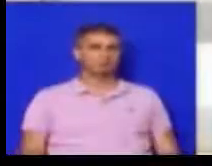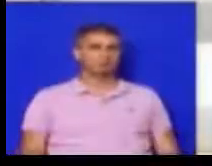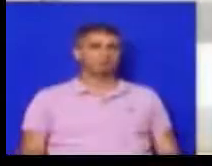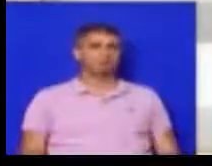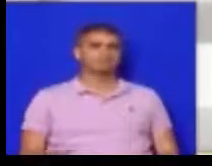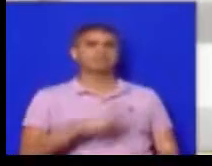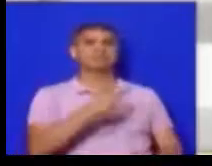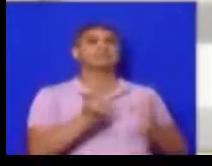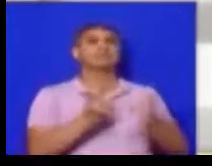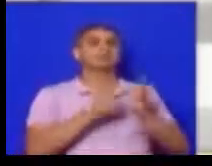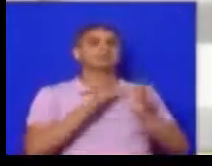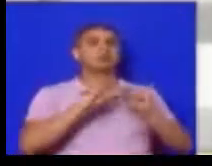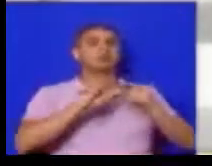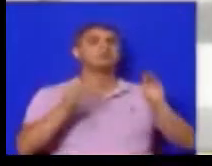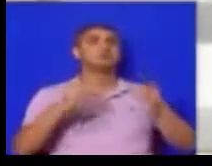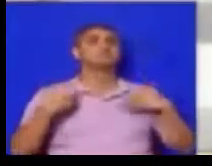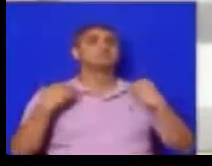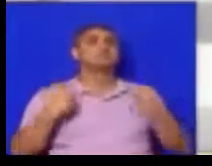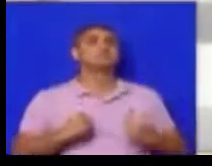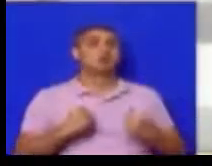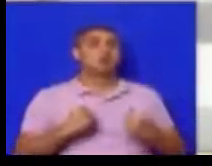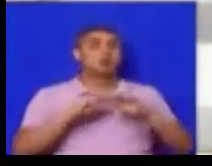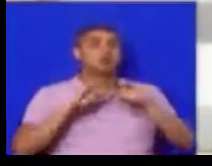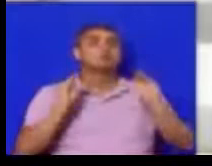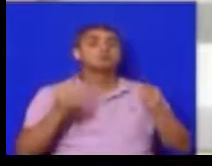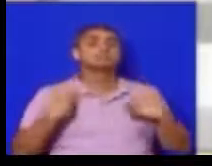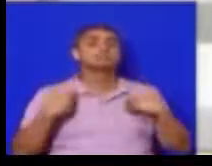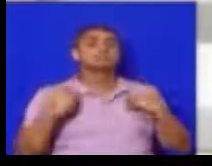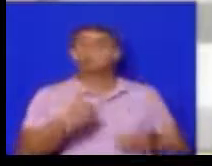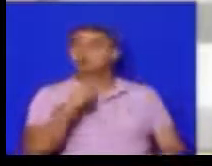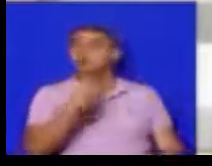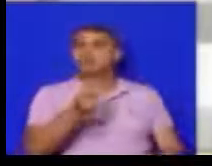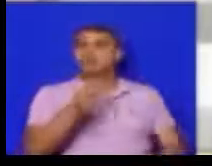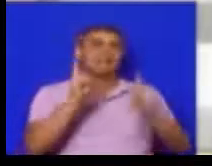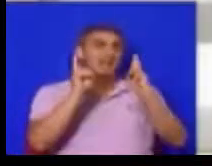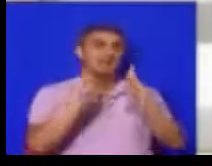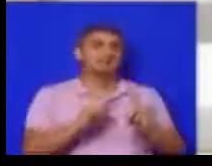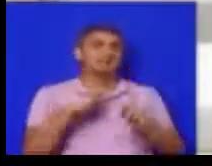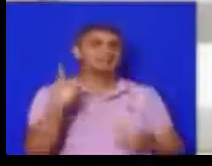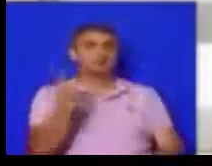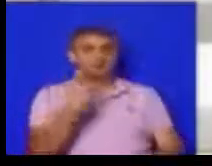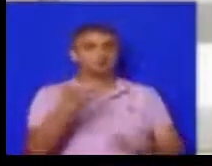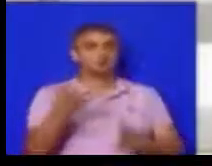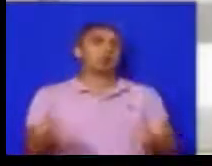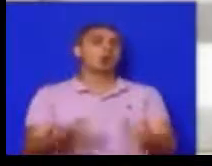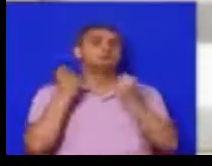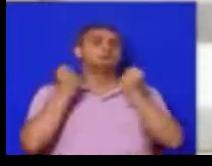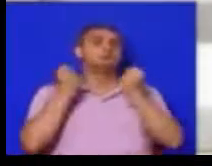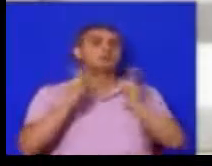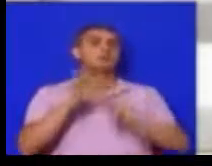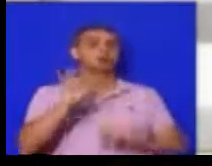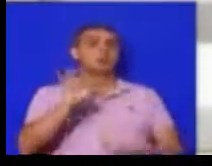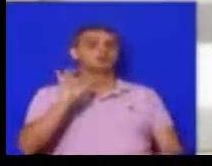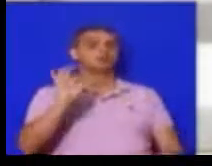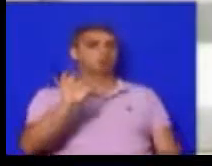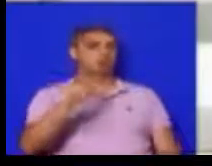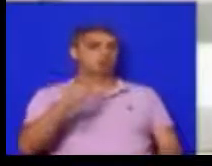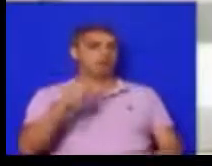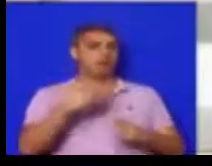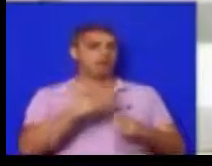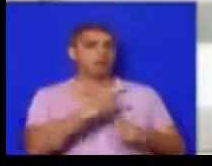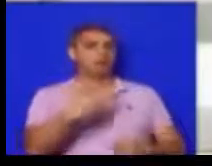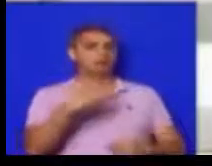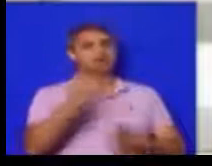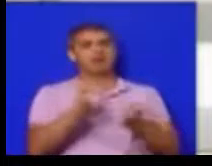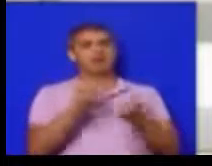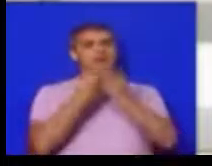זה דרישה של מועצת הביטחון. מועצת הביטחון אומרת להפסיק להשאיר, להוציא את יכולות ההשארה מאיראן ולהוציא את החומר